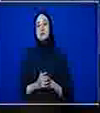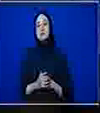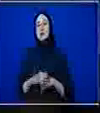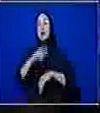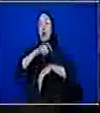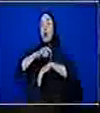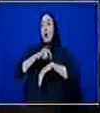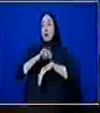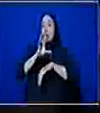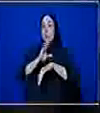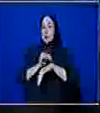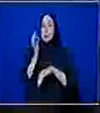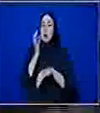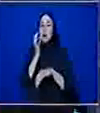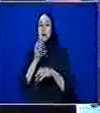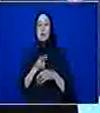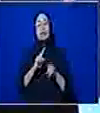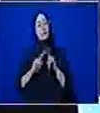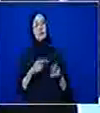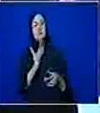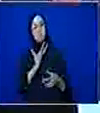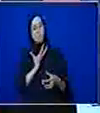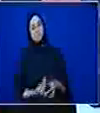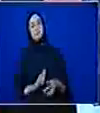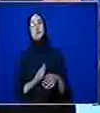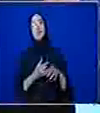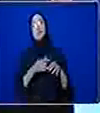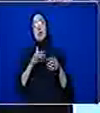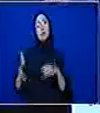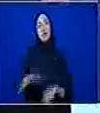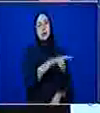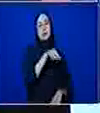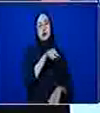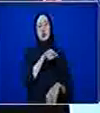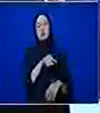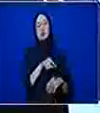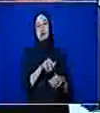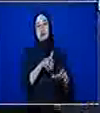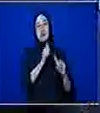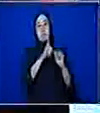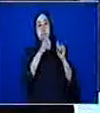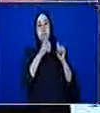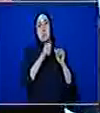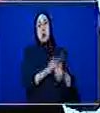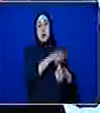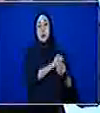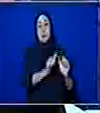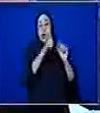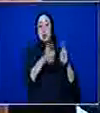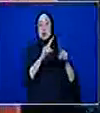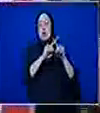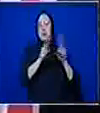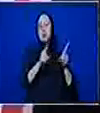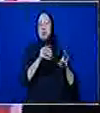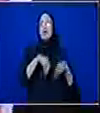mohon maaf, Bapak Prabowo. Lihatin bahwa hal yang begitu waktu strategis, kita izinkan perusahaan-perusahaan asing. Waktu sudah habis.